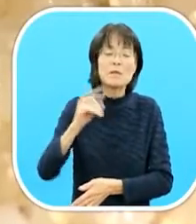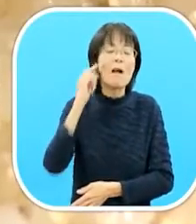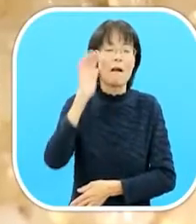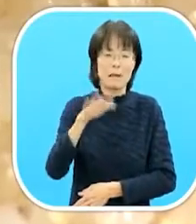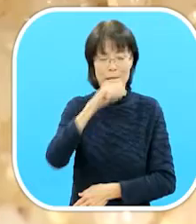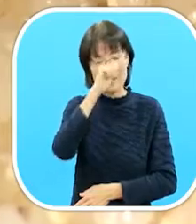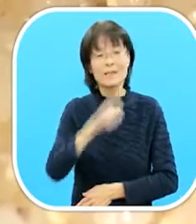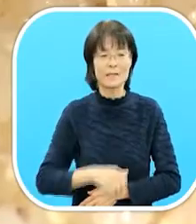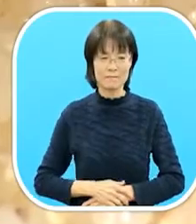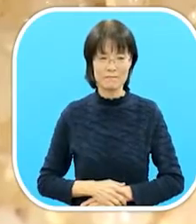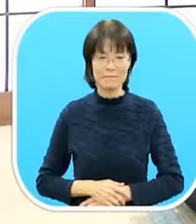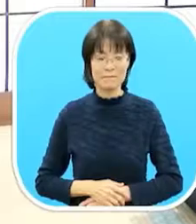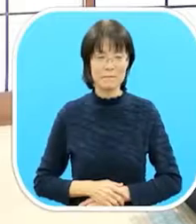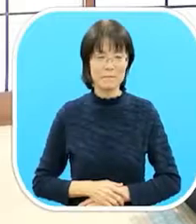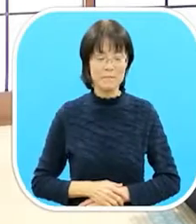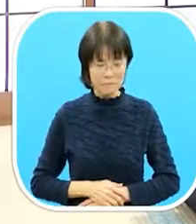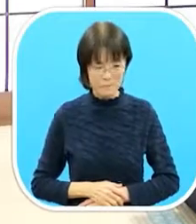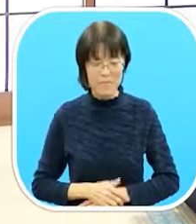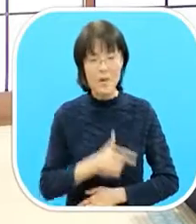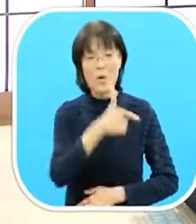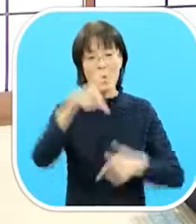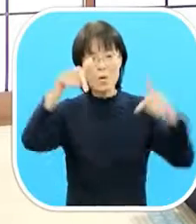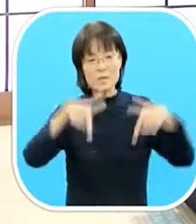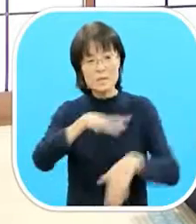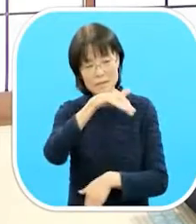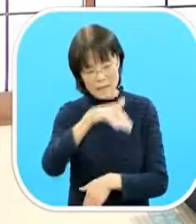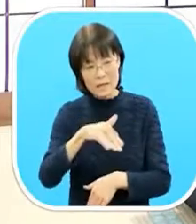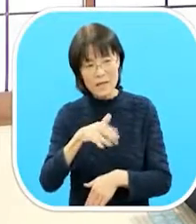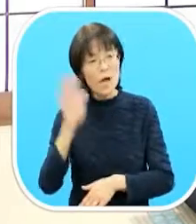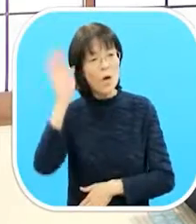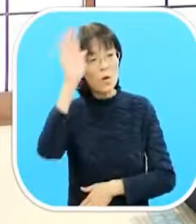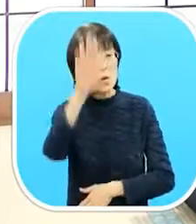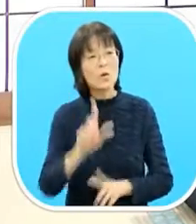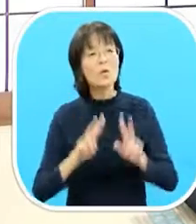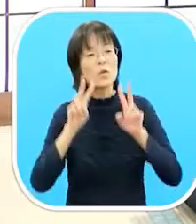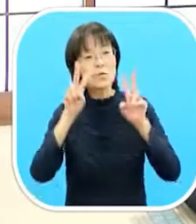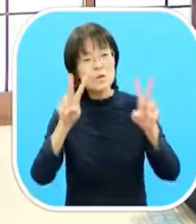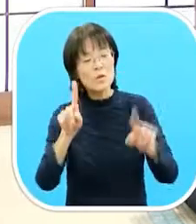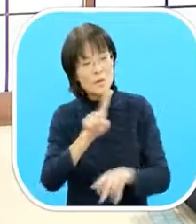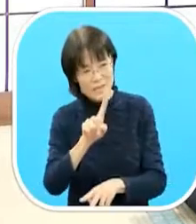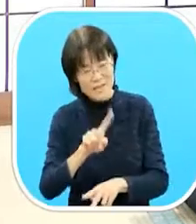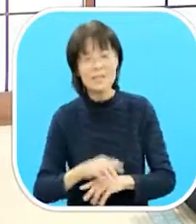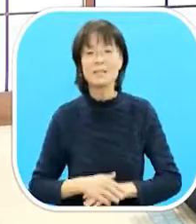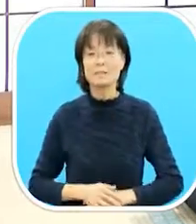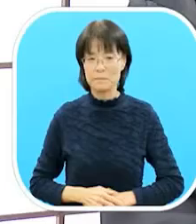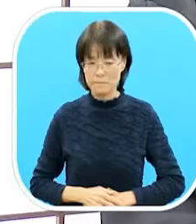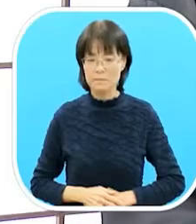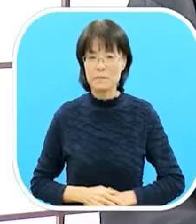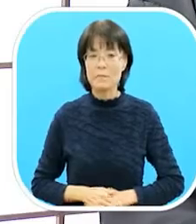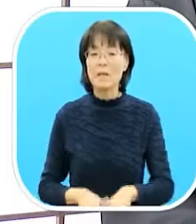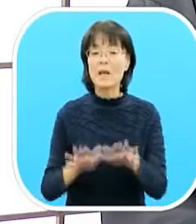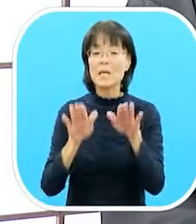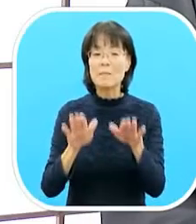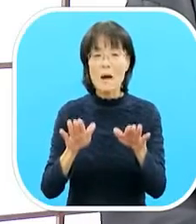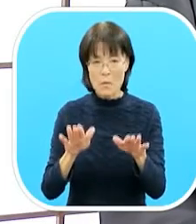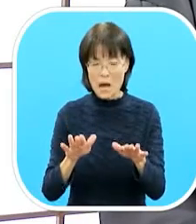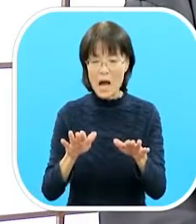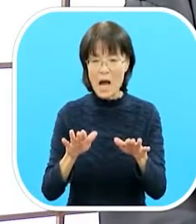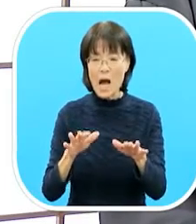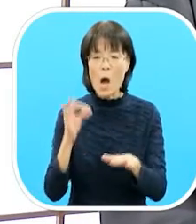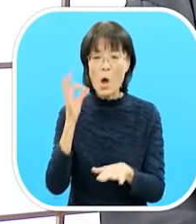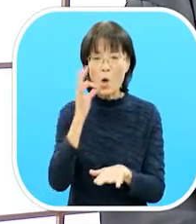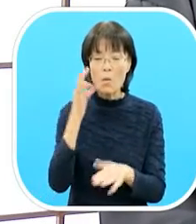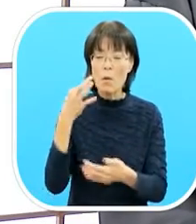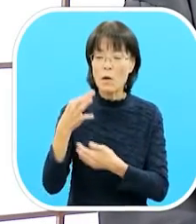ね。それでは最後に大西さんの今後のビジョンを教えてください。 はい、今は消費者